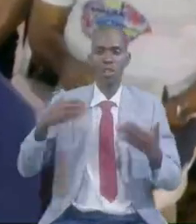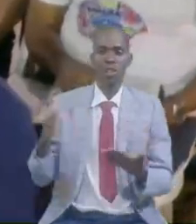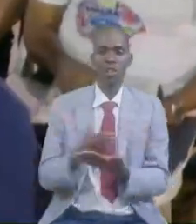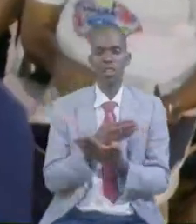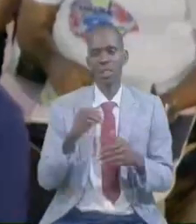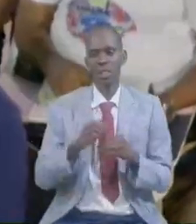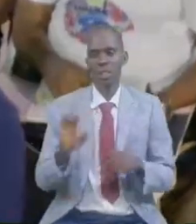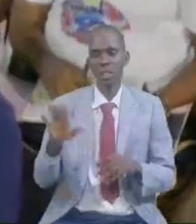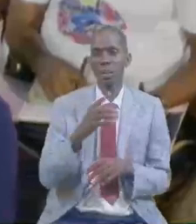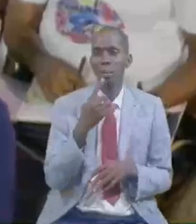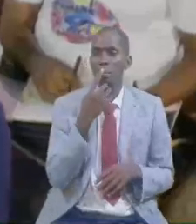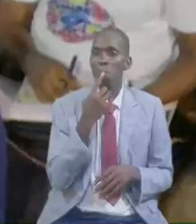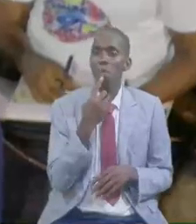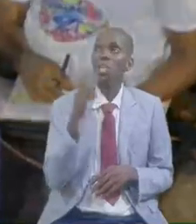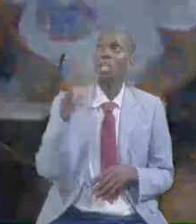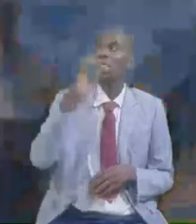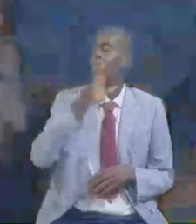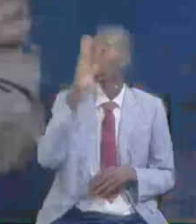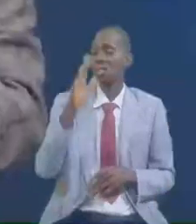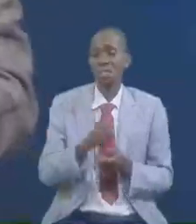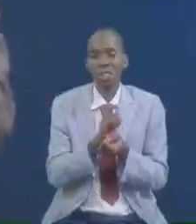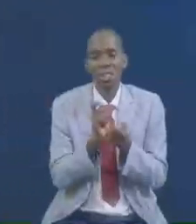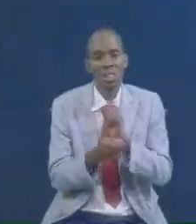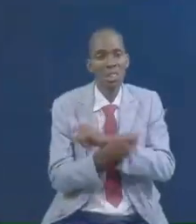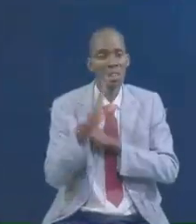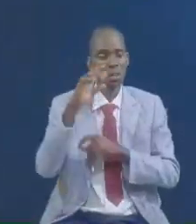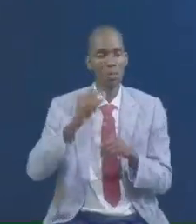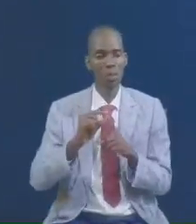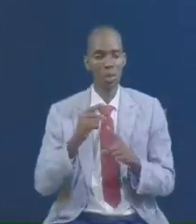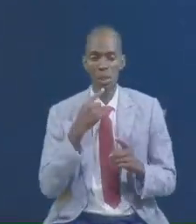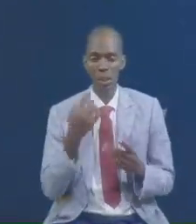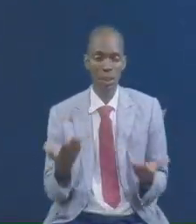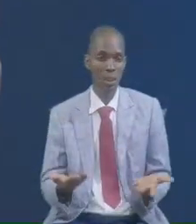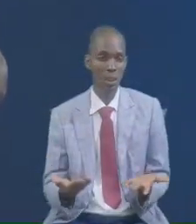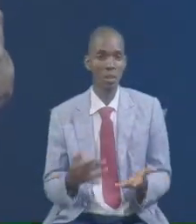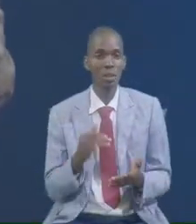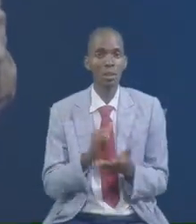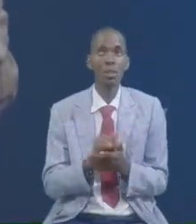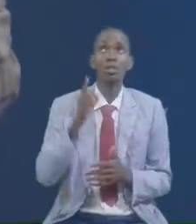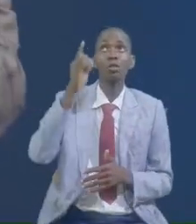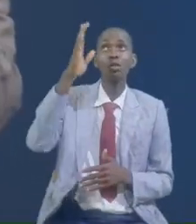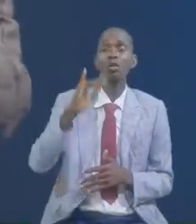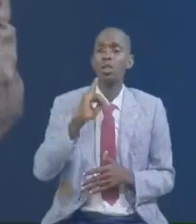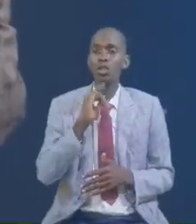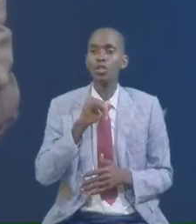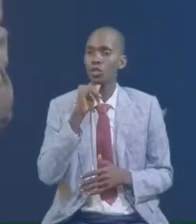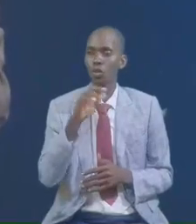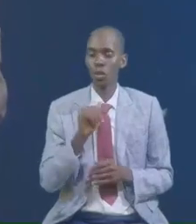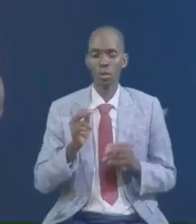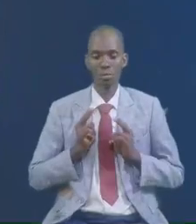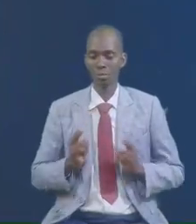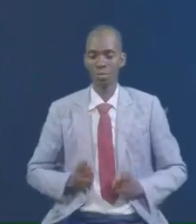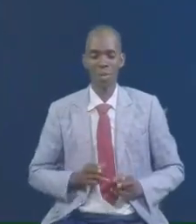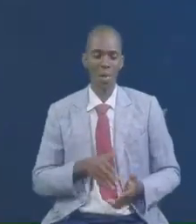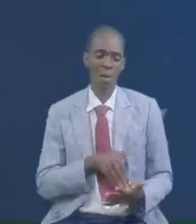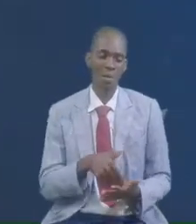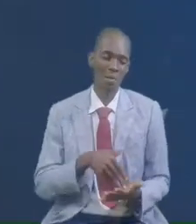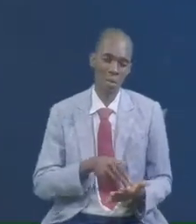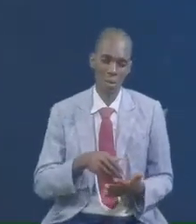ne changera pas de décision. Il dit, Dieu n'est point homme pour mentir. Les hommes